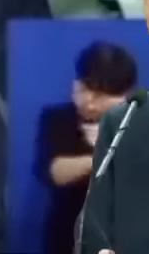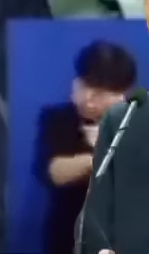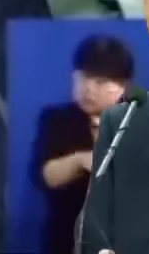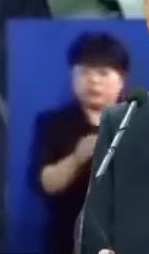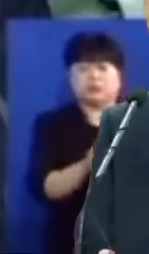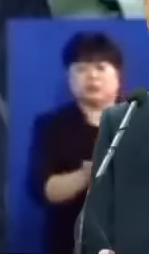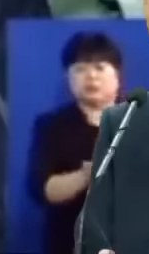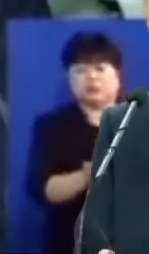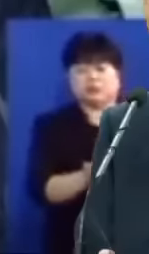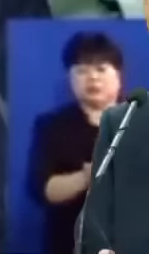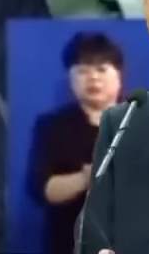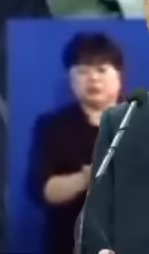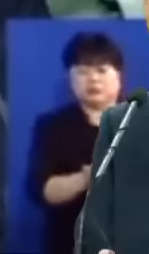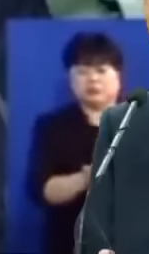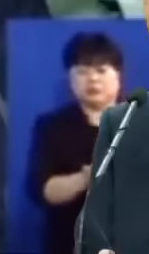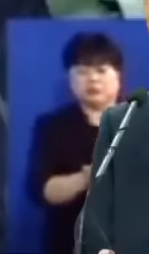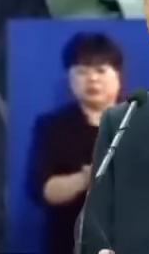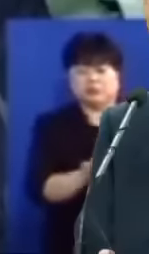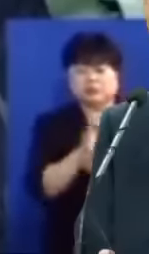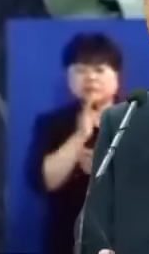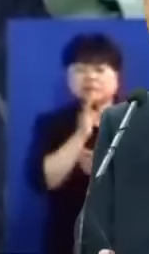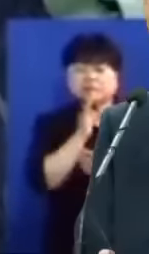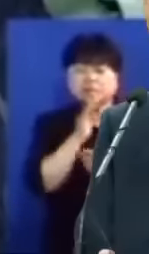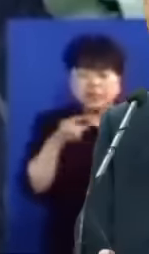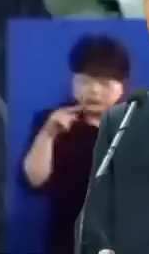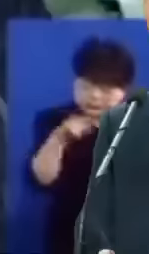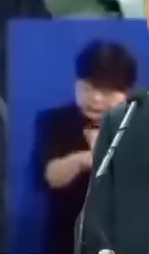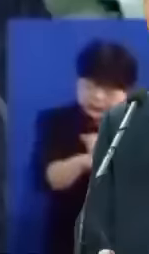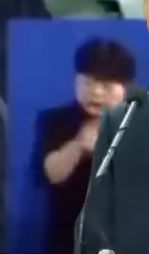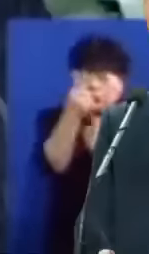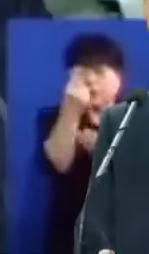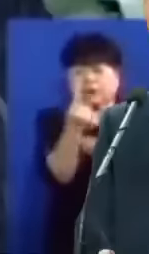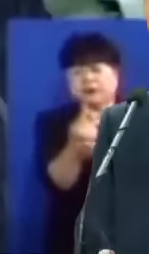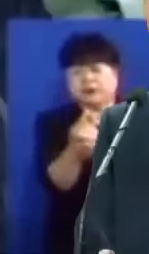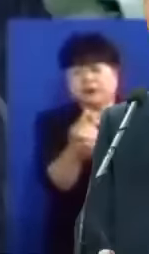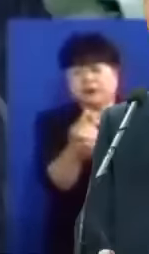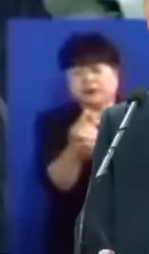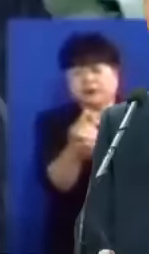죽였습니다. 첫 가정에 살인이 왔습니다.